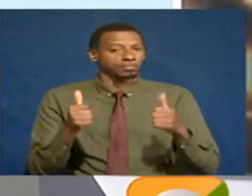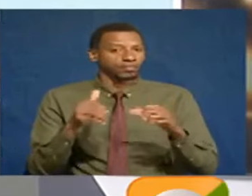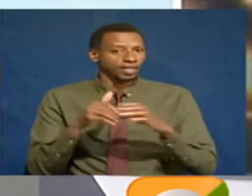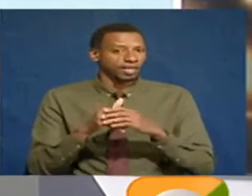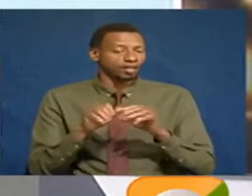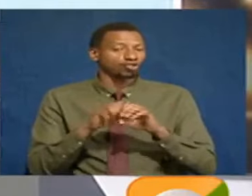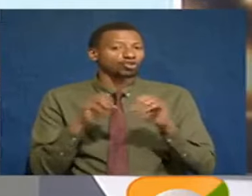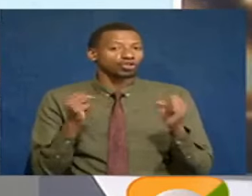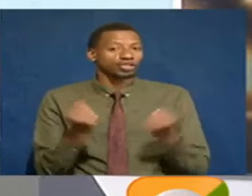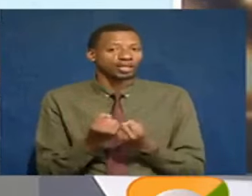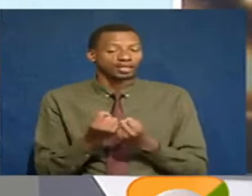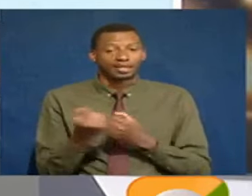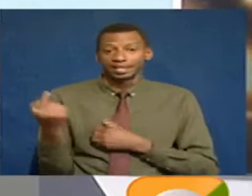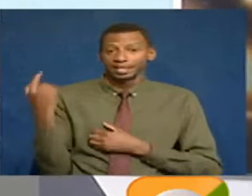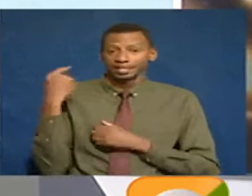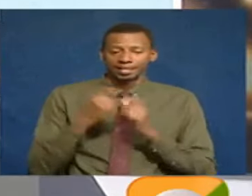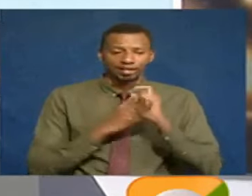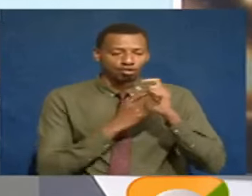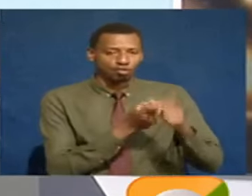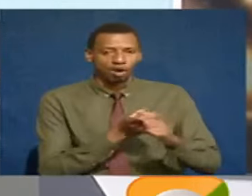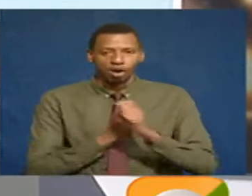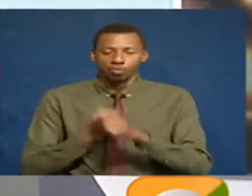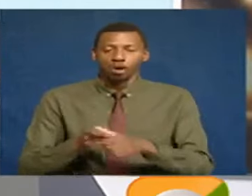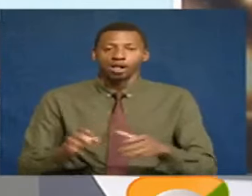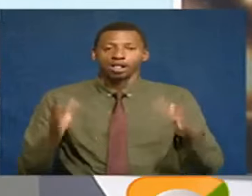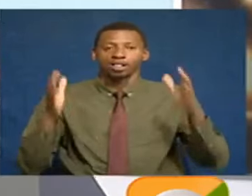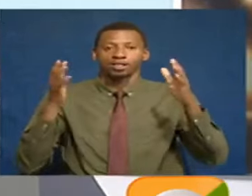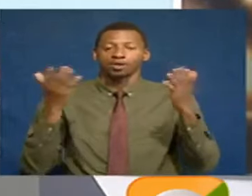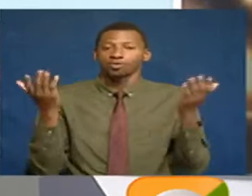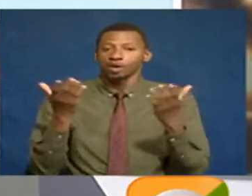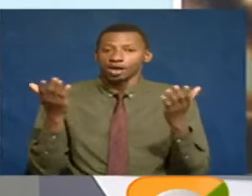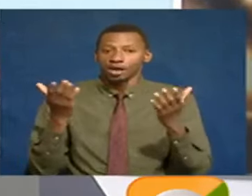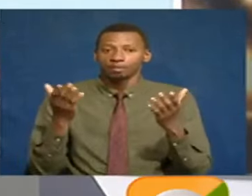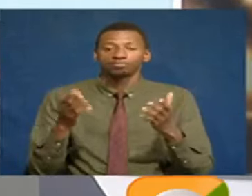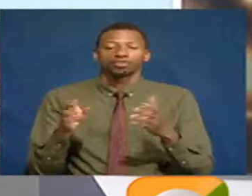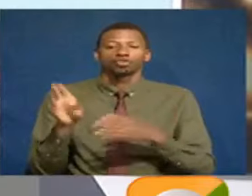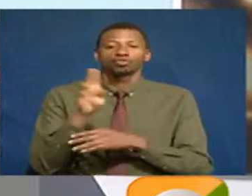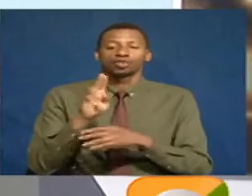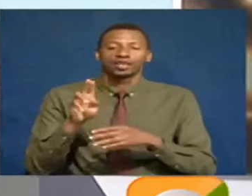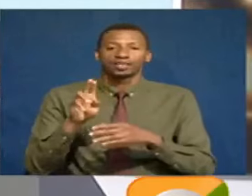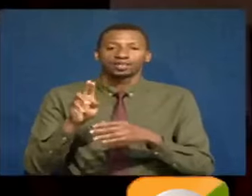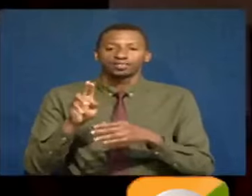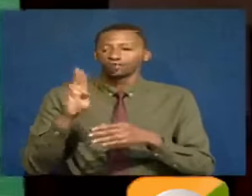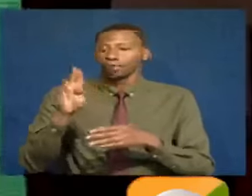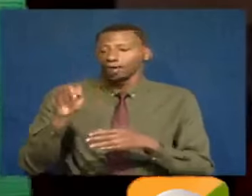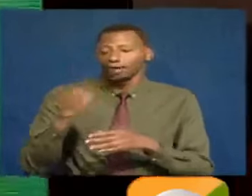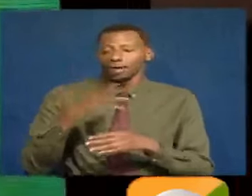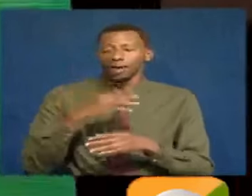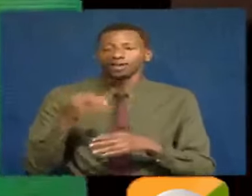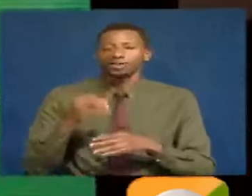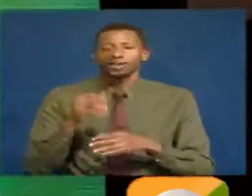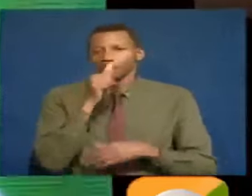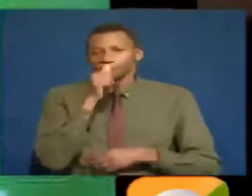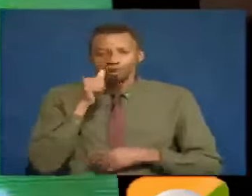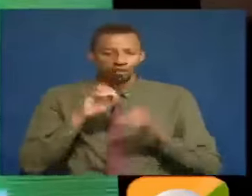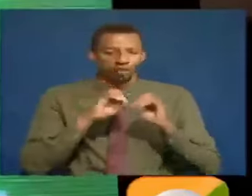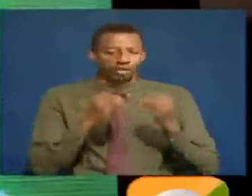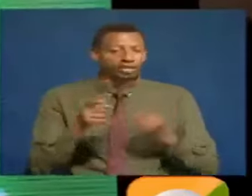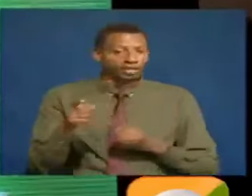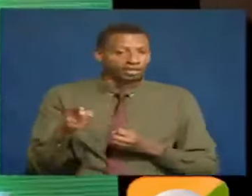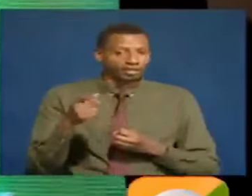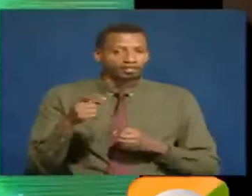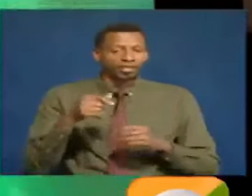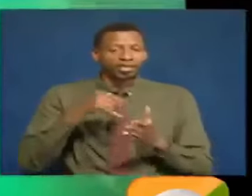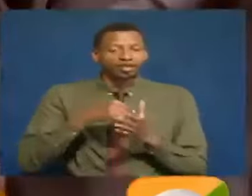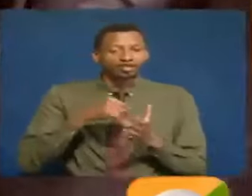tuzo zizo andali jana usiku na muo wa kita mashika ya kijamii hafla hiyo ilesh mabo wa amani na maad nchini